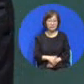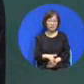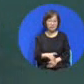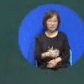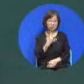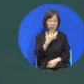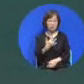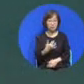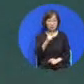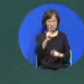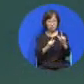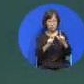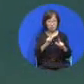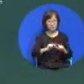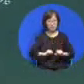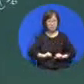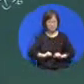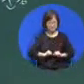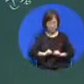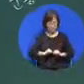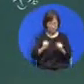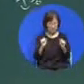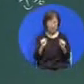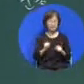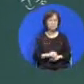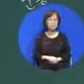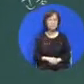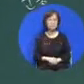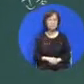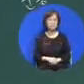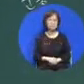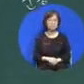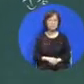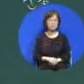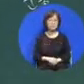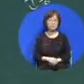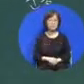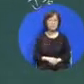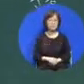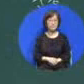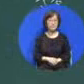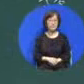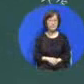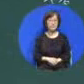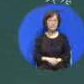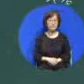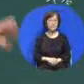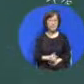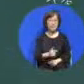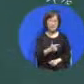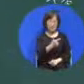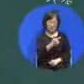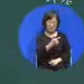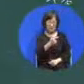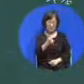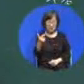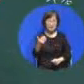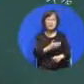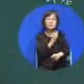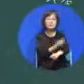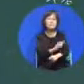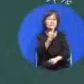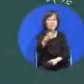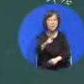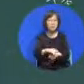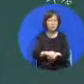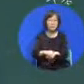순종. Obedience. 이 능력이 필요합니다. We need this power. 능력 중에 능력이 뭐냐? 하나님의 것을